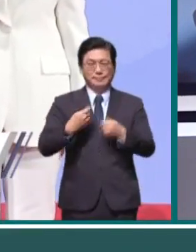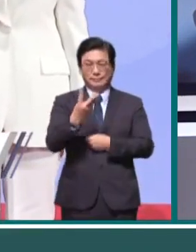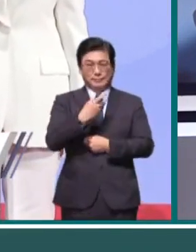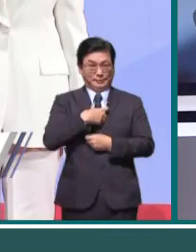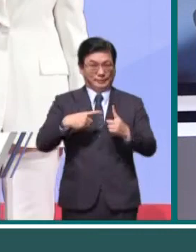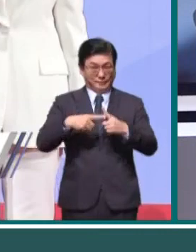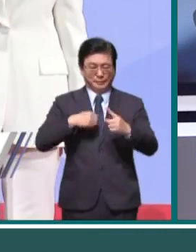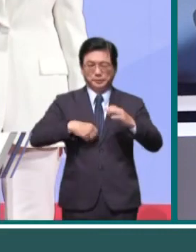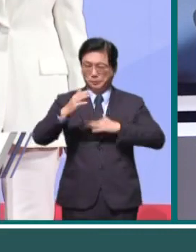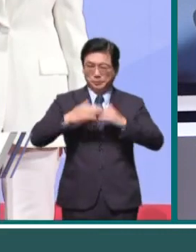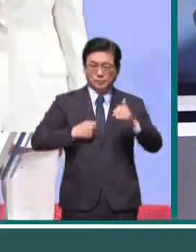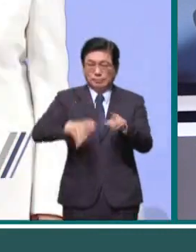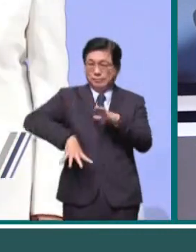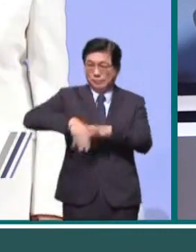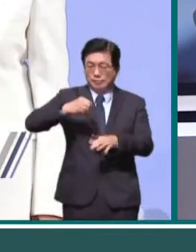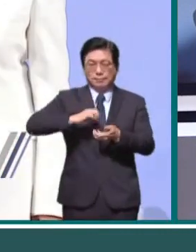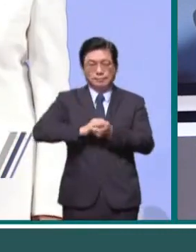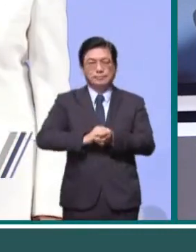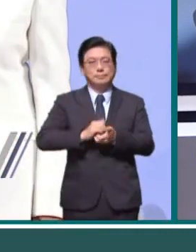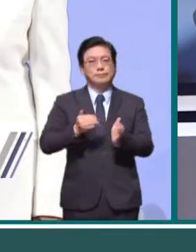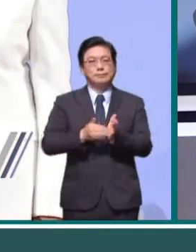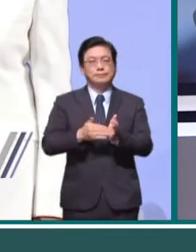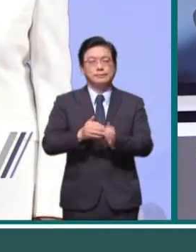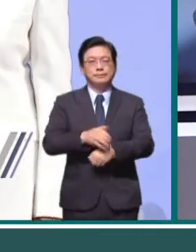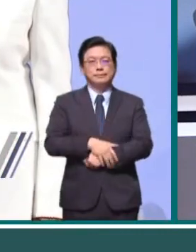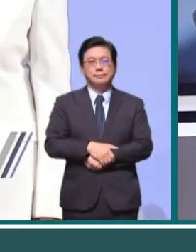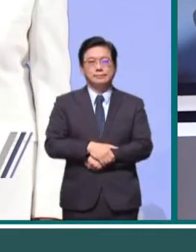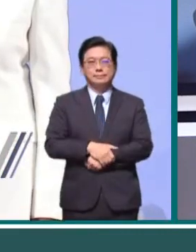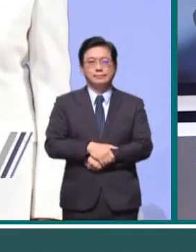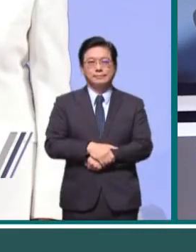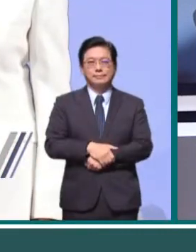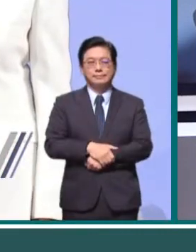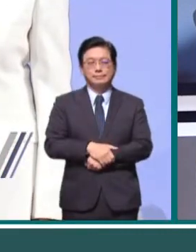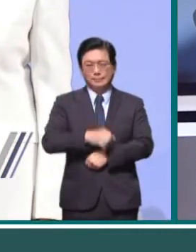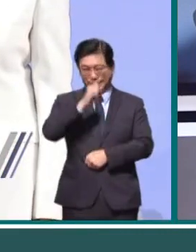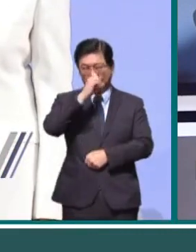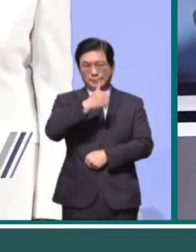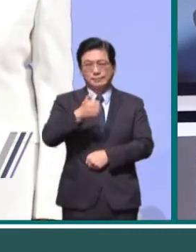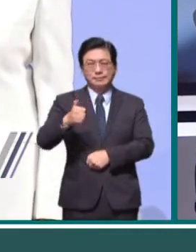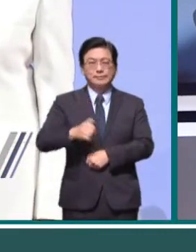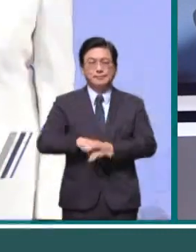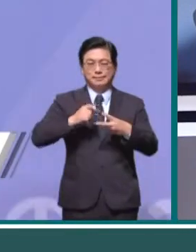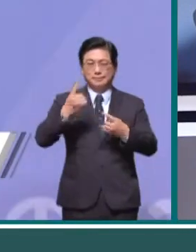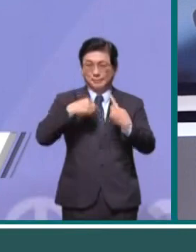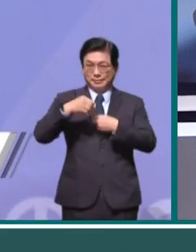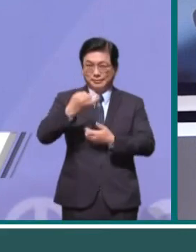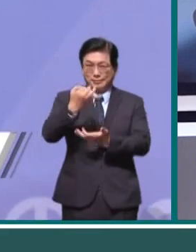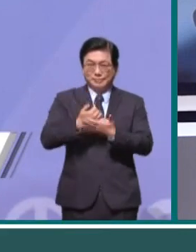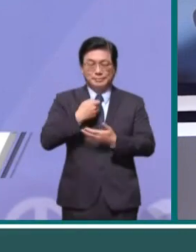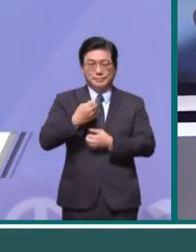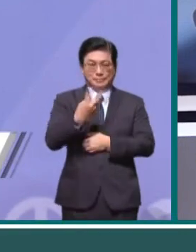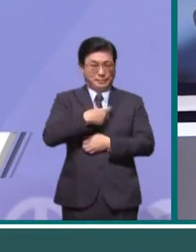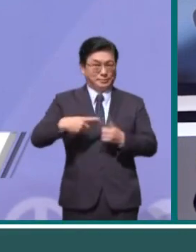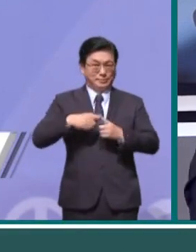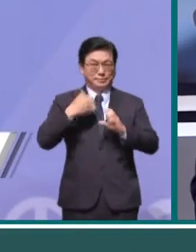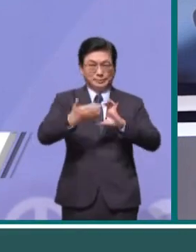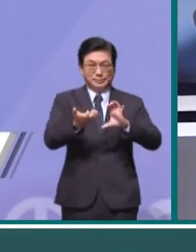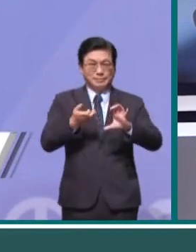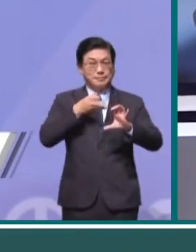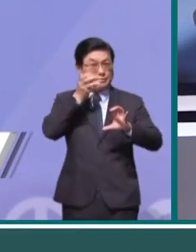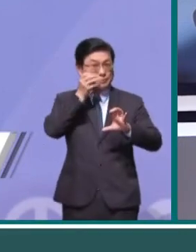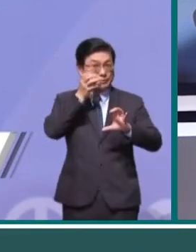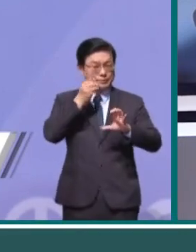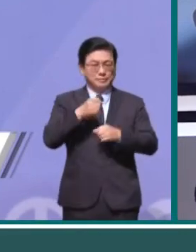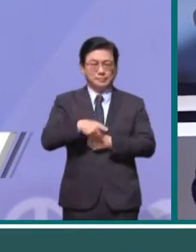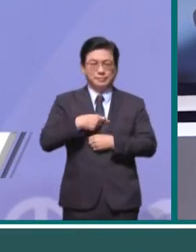来填补一些时间吗？那黄珊珊问那个问题，我觉得更有趣哦。我觉得高端真的很可怜哎，动辄得咎哎。